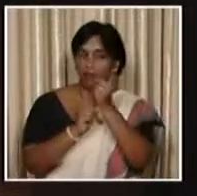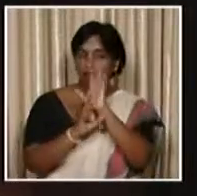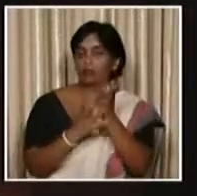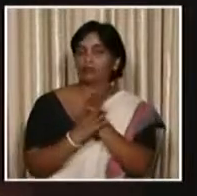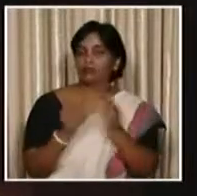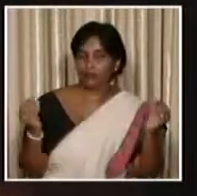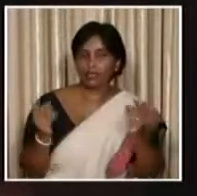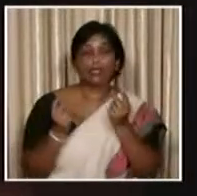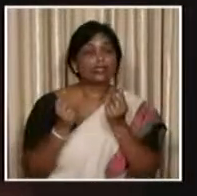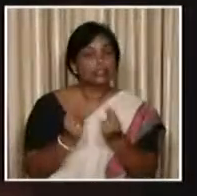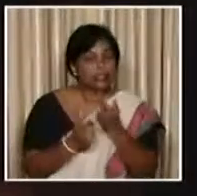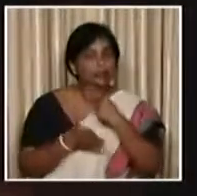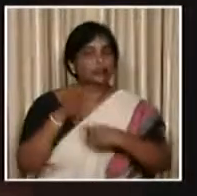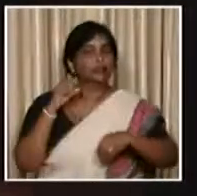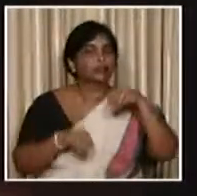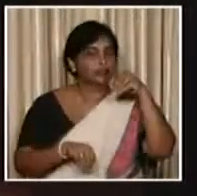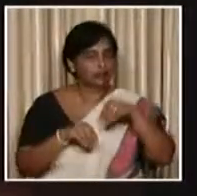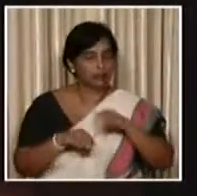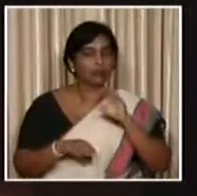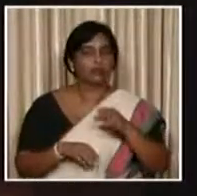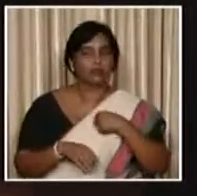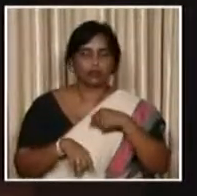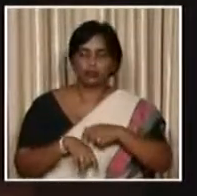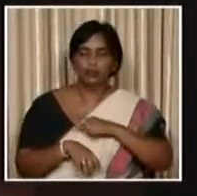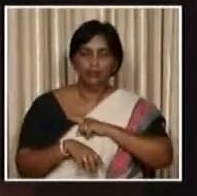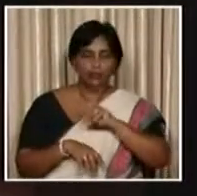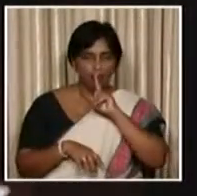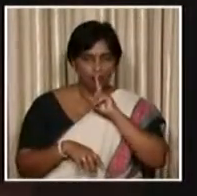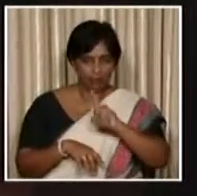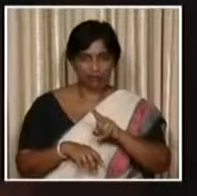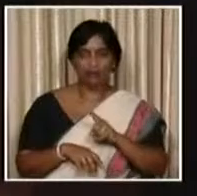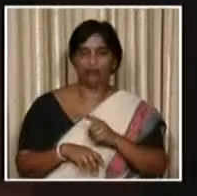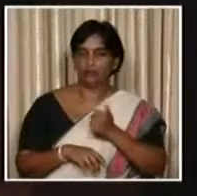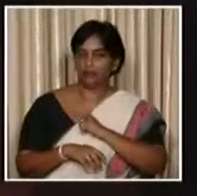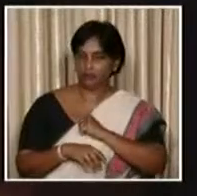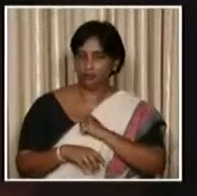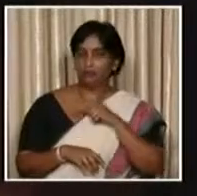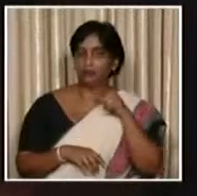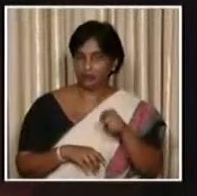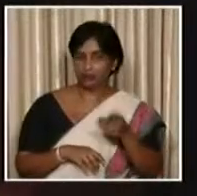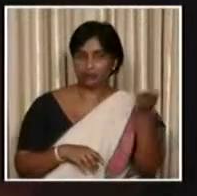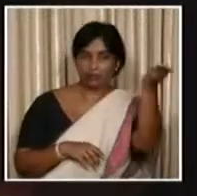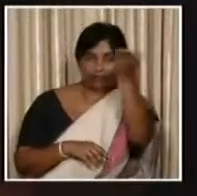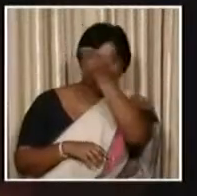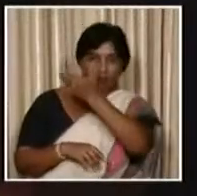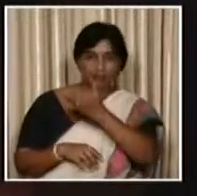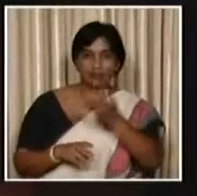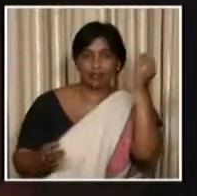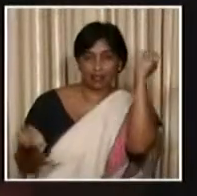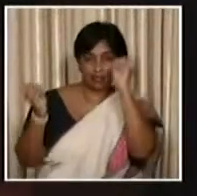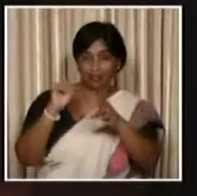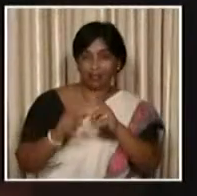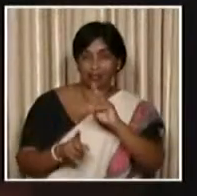විසඳුම ඉක්මනින් මැතිවරණයක් කියන එක මම මේ අවස්ථාවේ ප්‍රකාශ කරන්න කැමතියි. මේ එක එක යක්කු දෙන මේ දිරච්චලණු